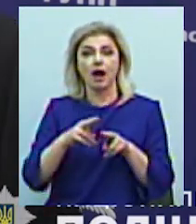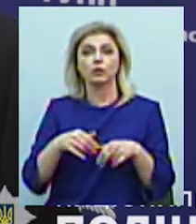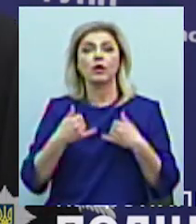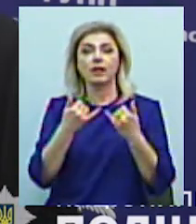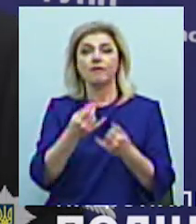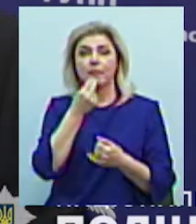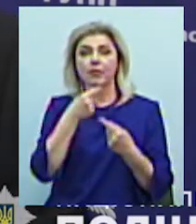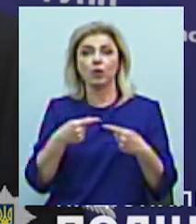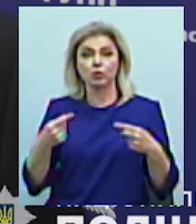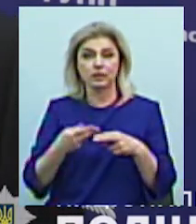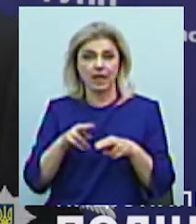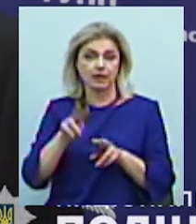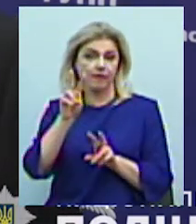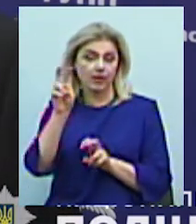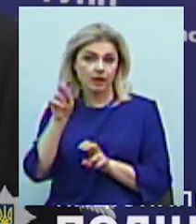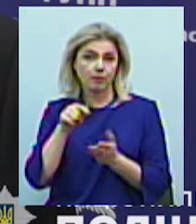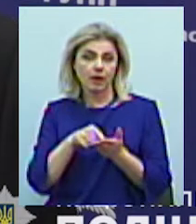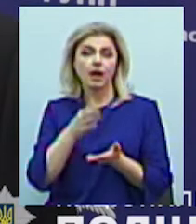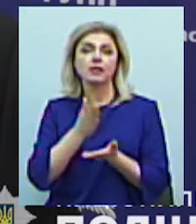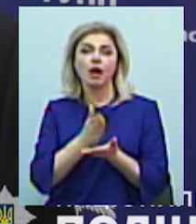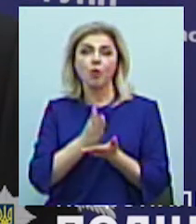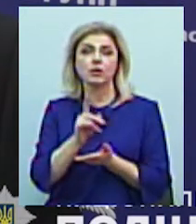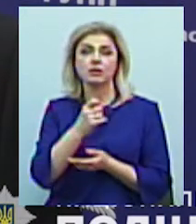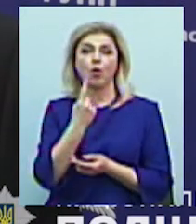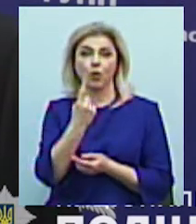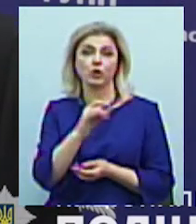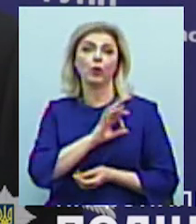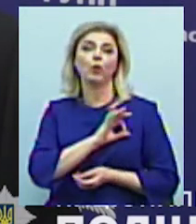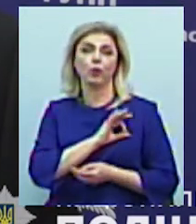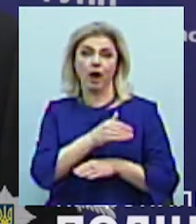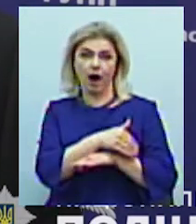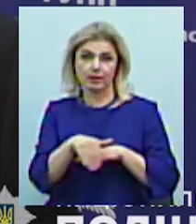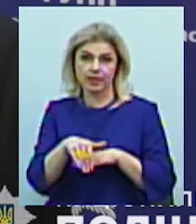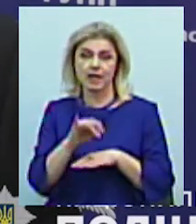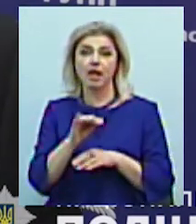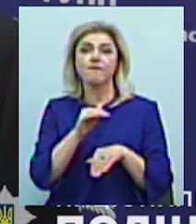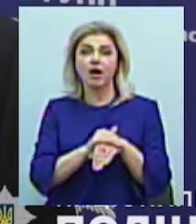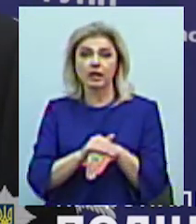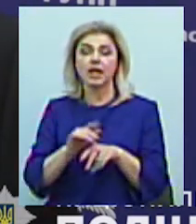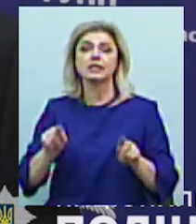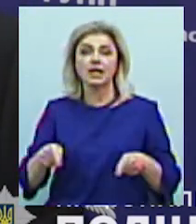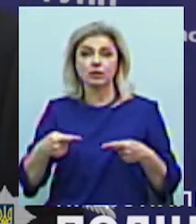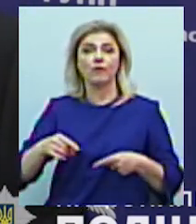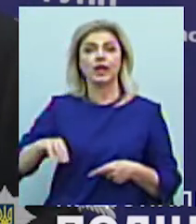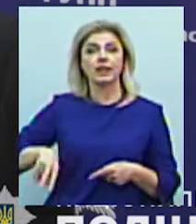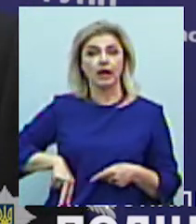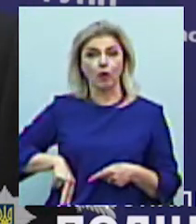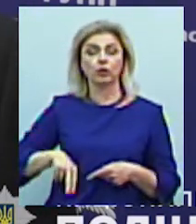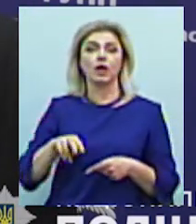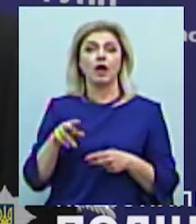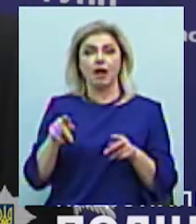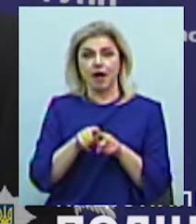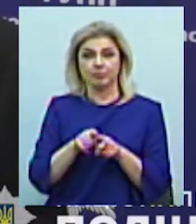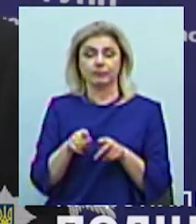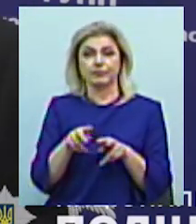продукцію цим товариствам, знаходяться за однією тією ж юридичною адресою. І фактично засновники, директори, вони переплітаються,